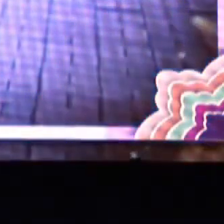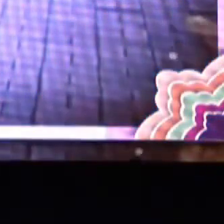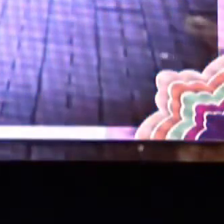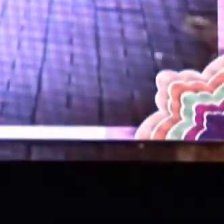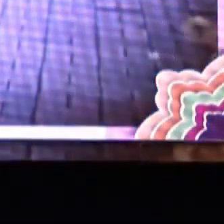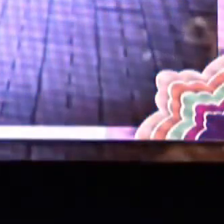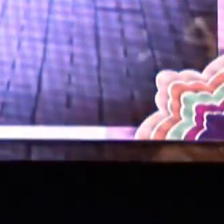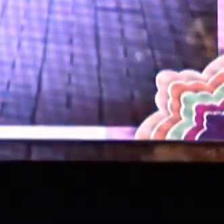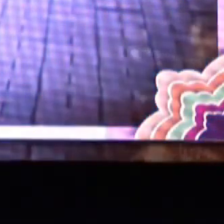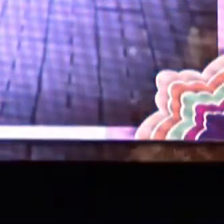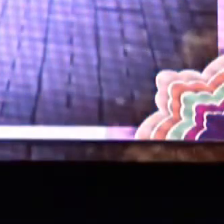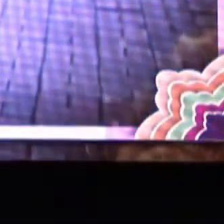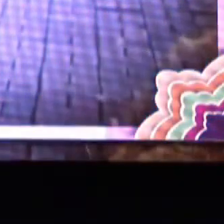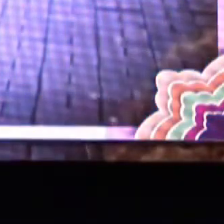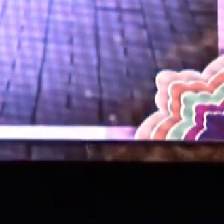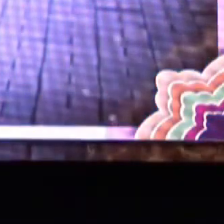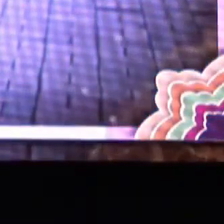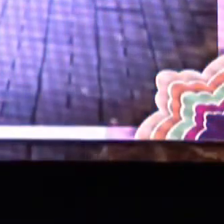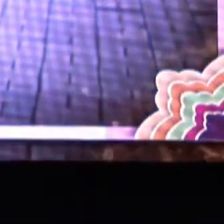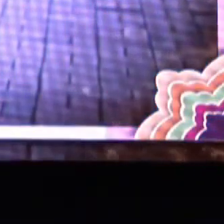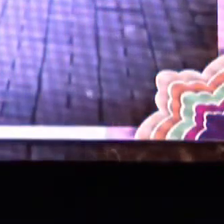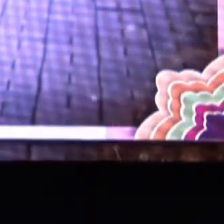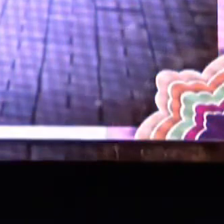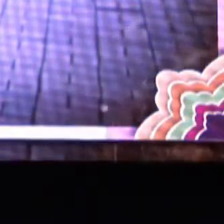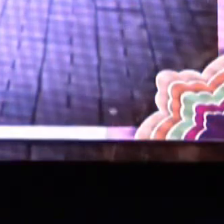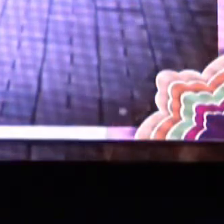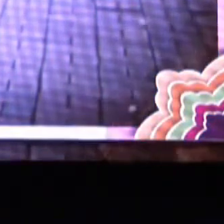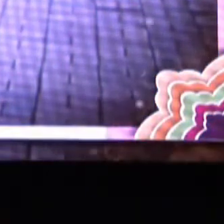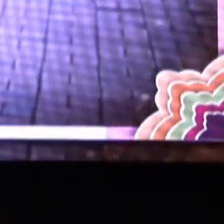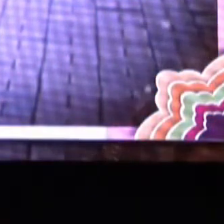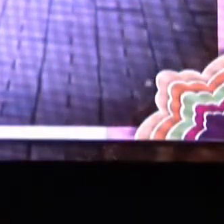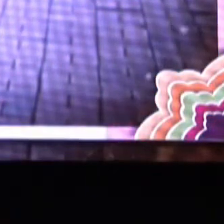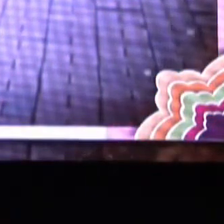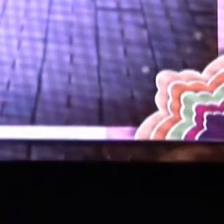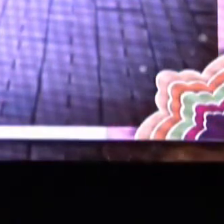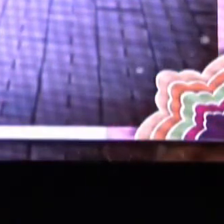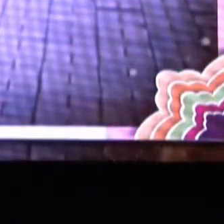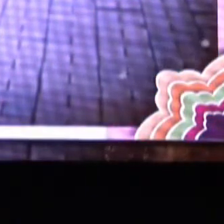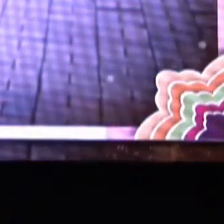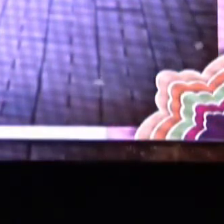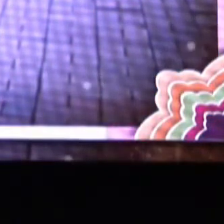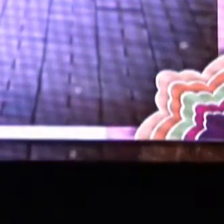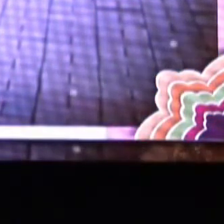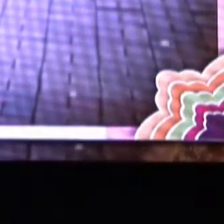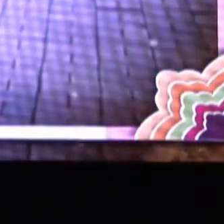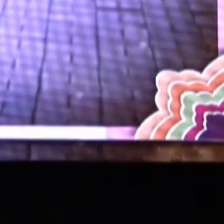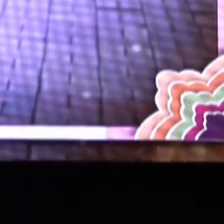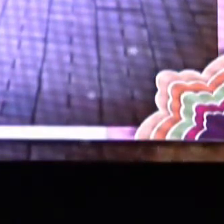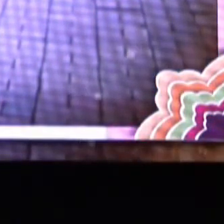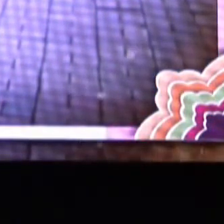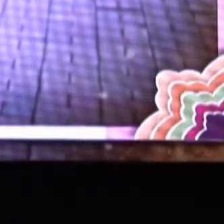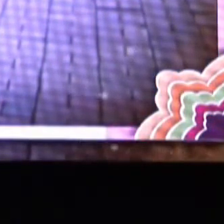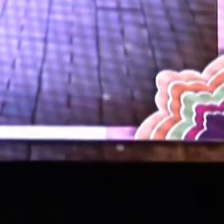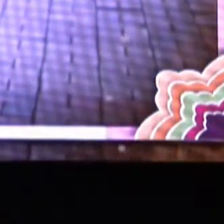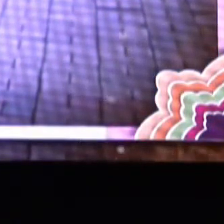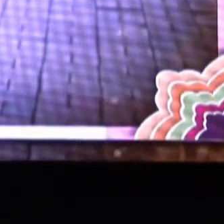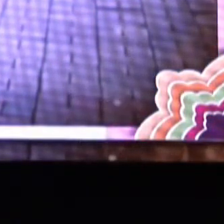청룡의 해를 맞이하여 건강하시고 가정의 행운이 가득하시기를